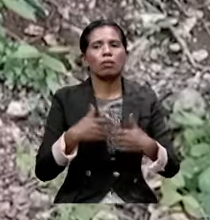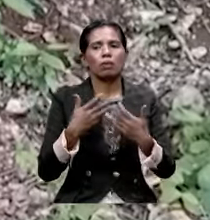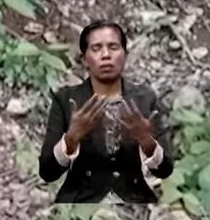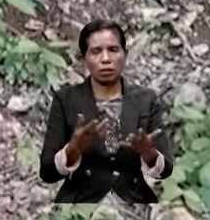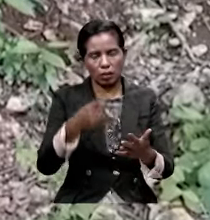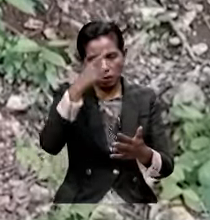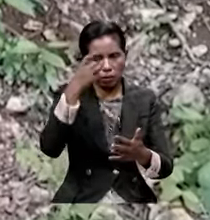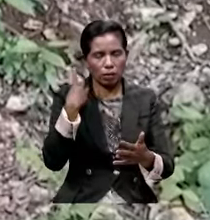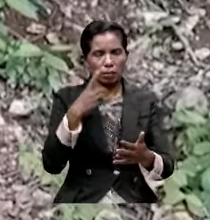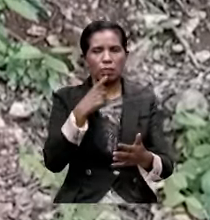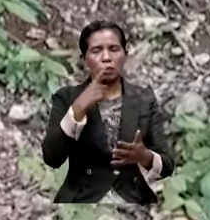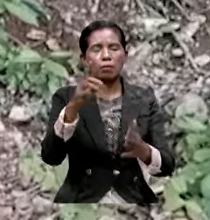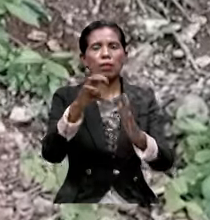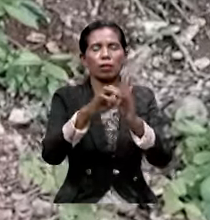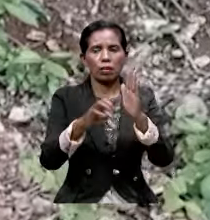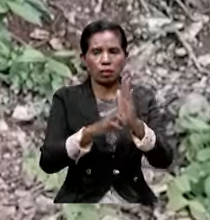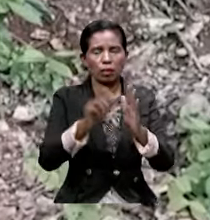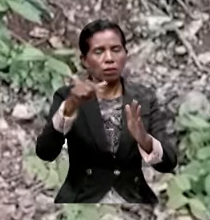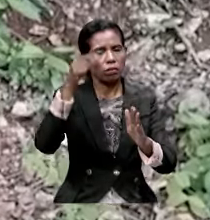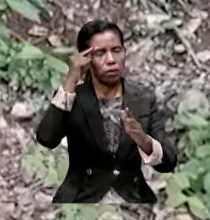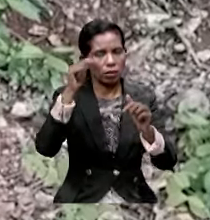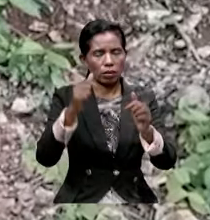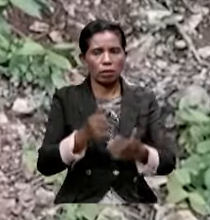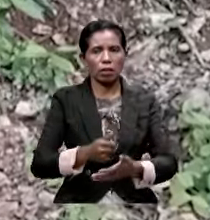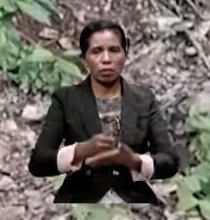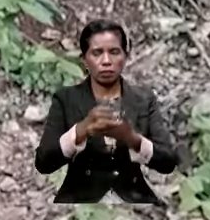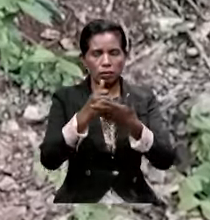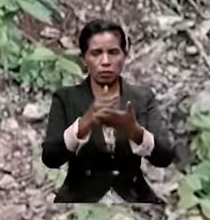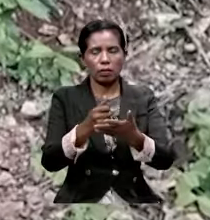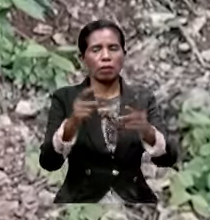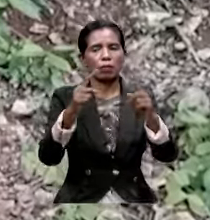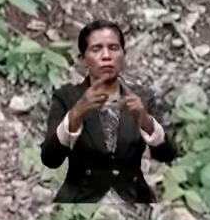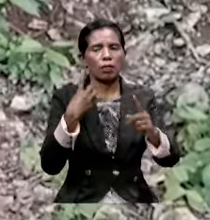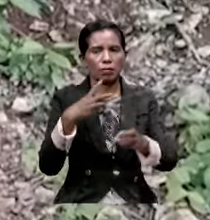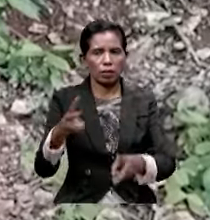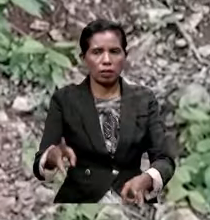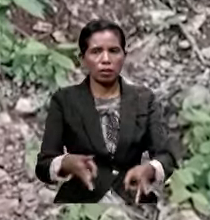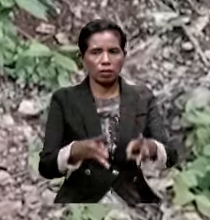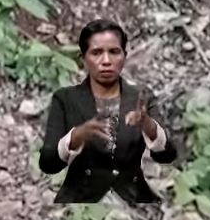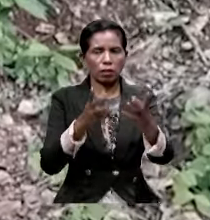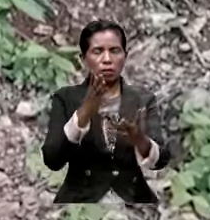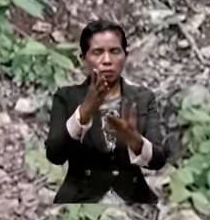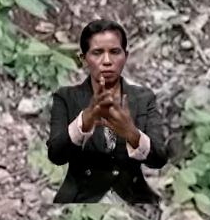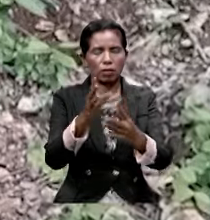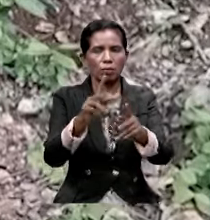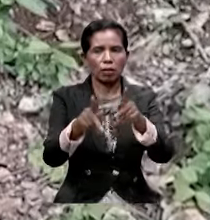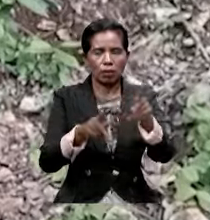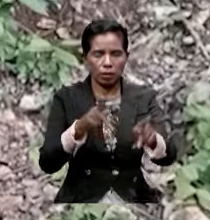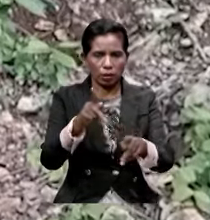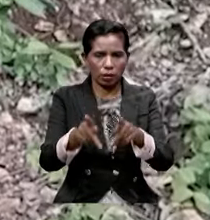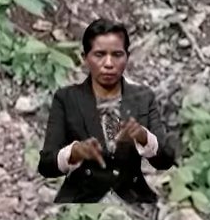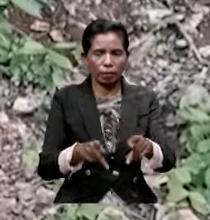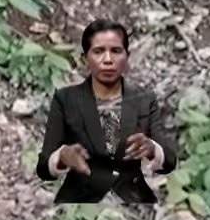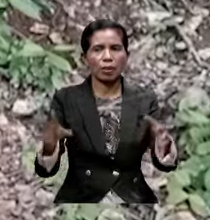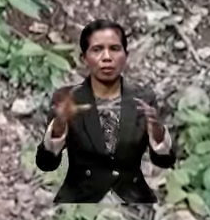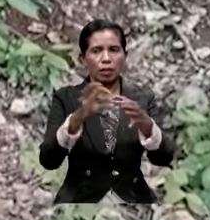ne makam suzer ba estado governo ida ne taumatan ba aminia estrada ne beke acesso ba aminia comunidade ne beke liga